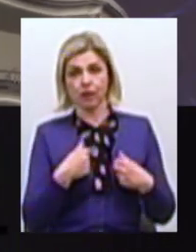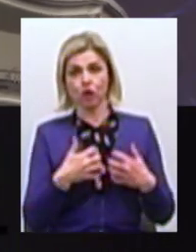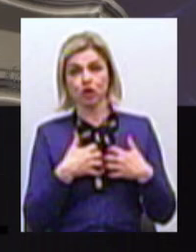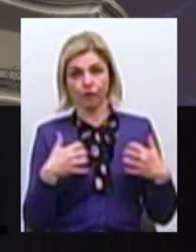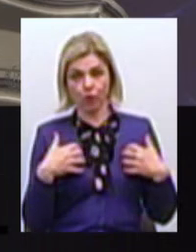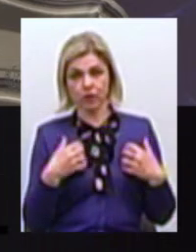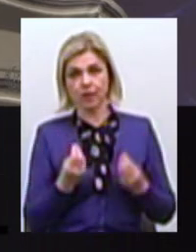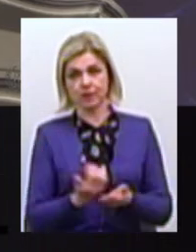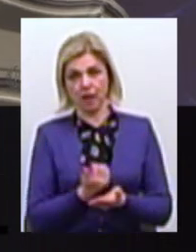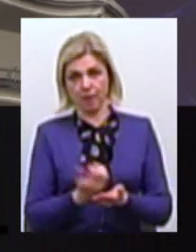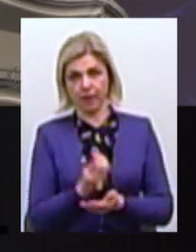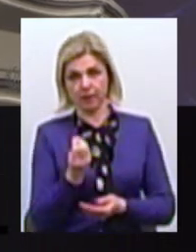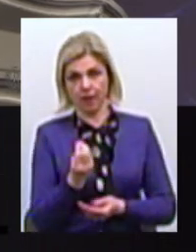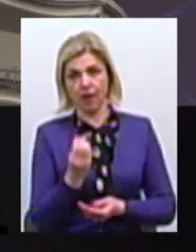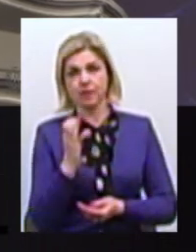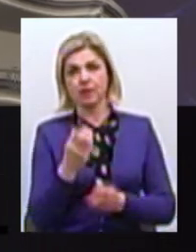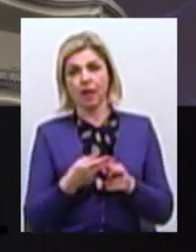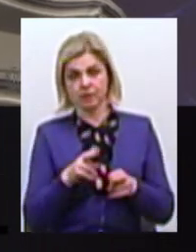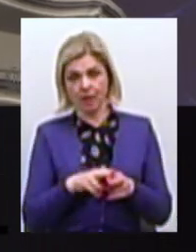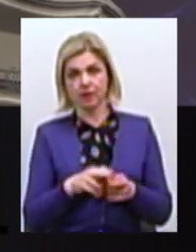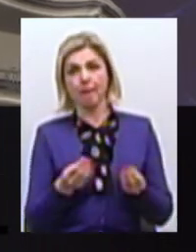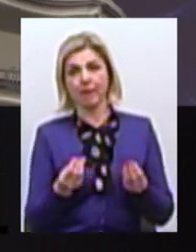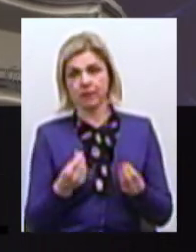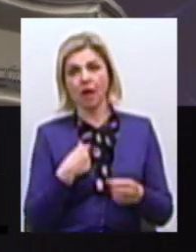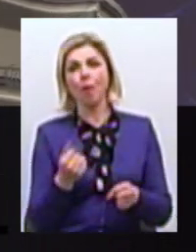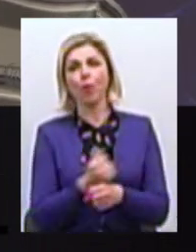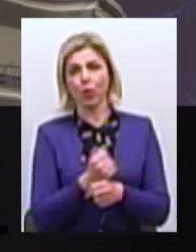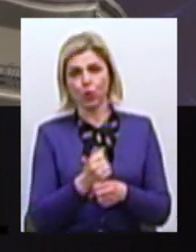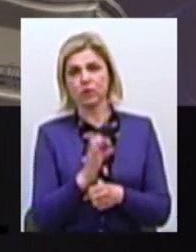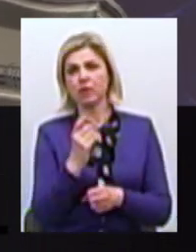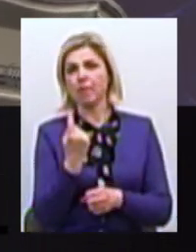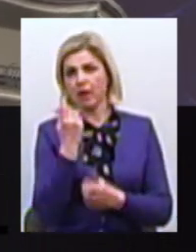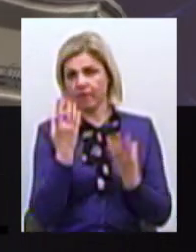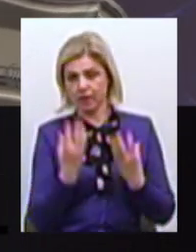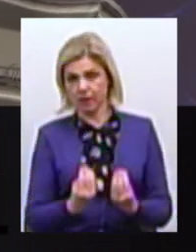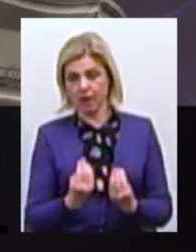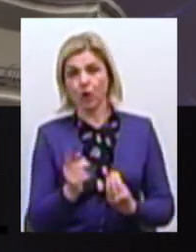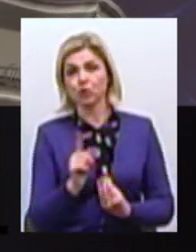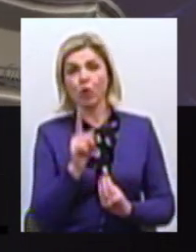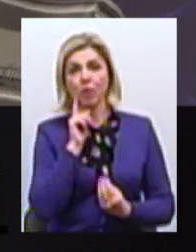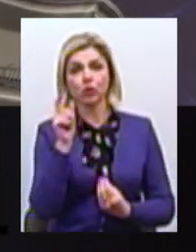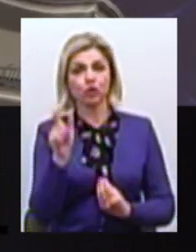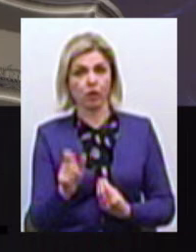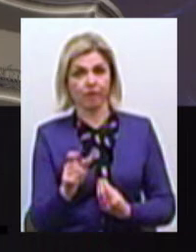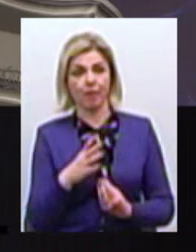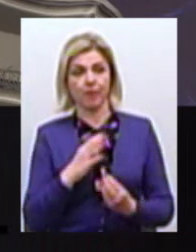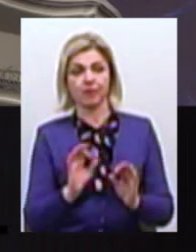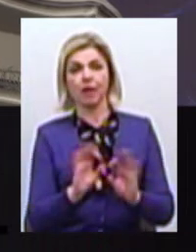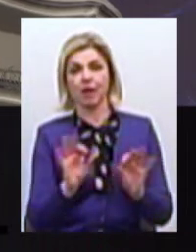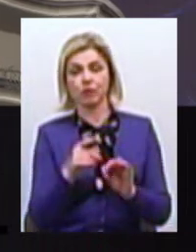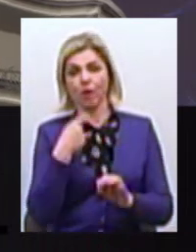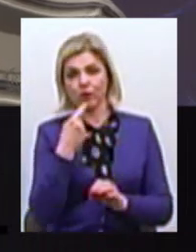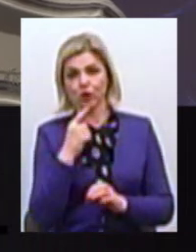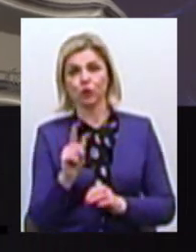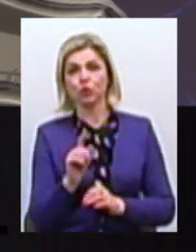деньги. Я с этим бизнесом борюсь уже с самого первого дня. То, что вот молодой человек в предыдущем сюжете говорил о том,